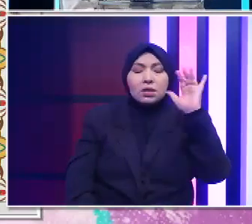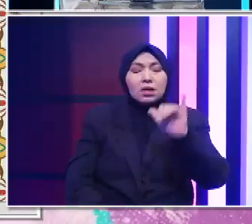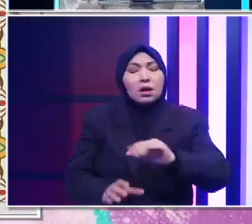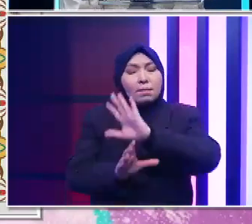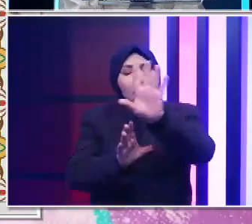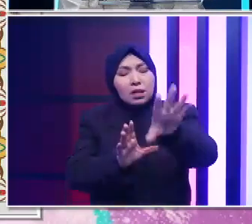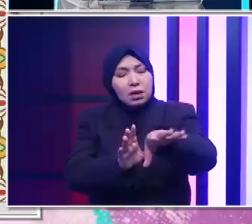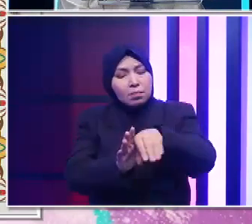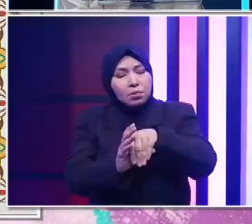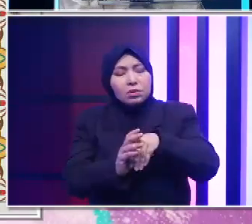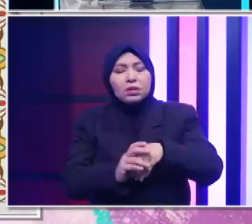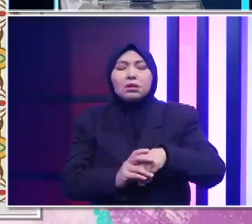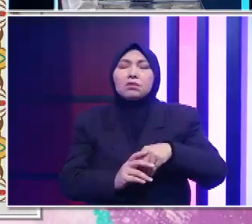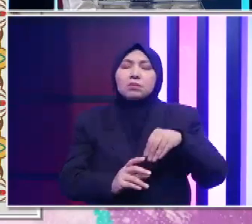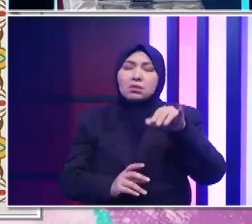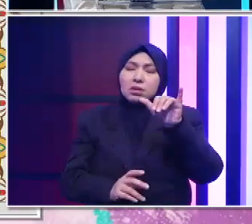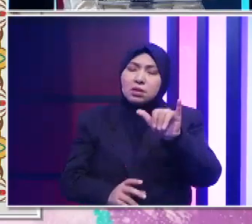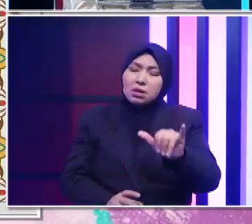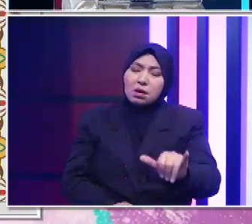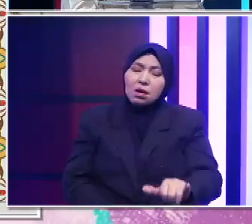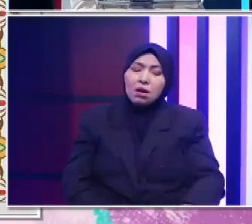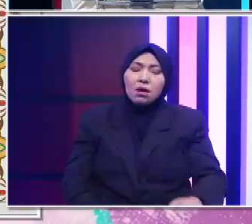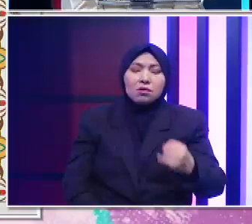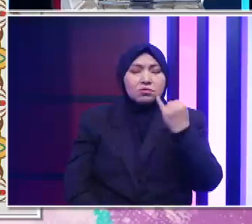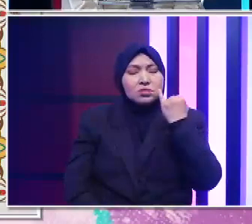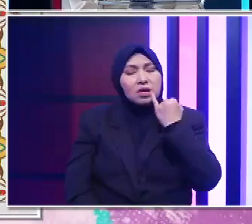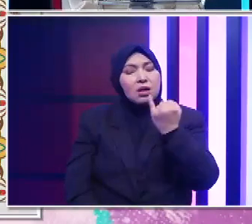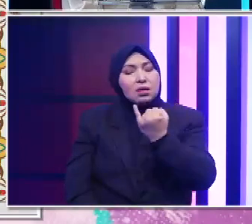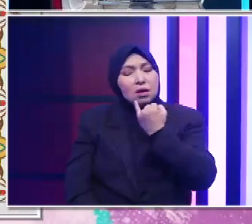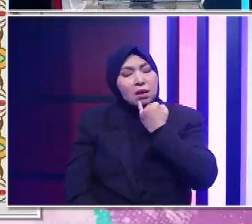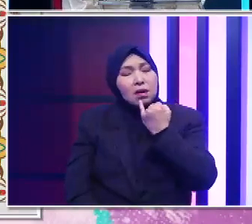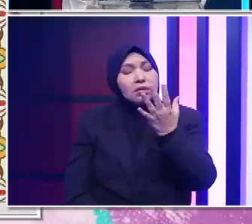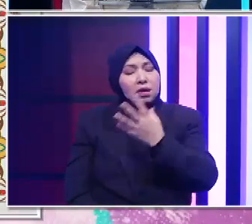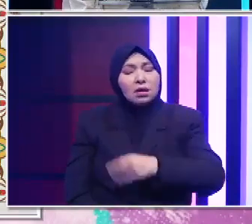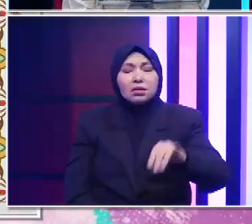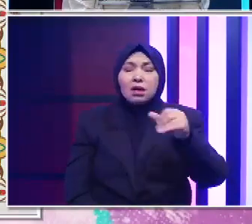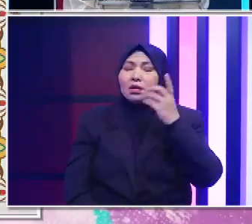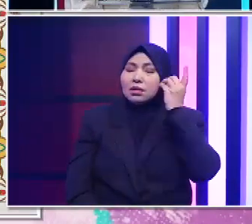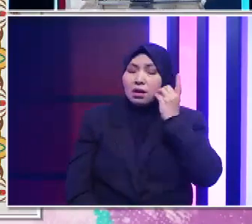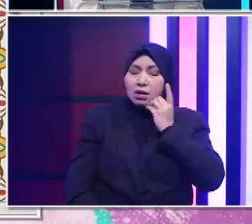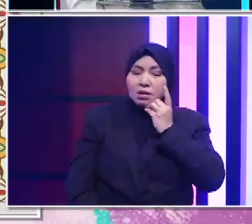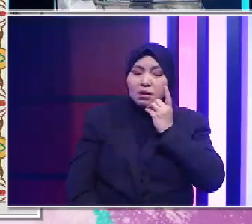yusei badiou WA Abang kau roh